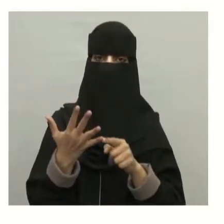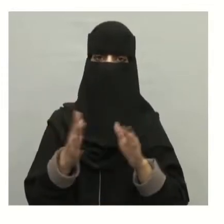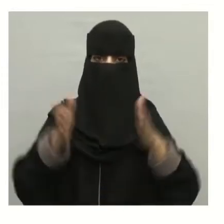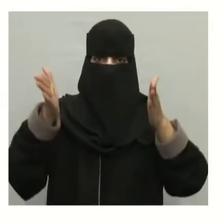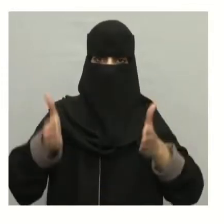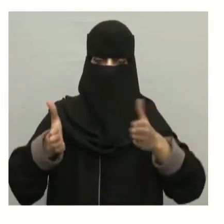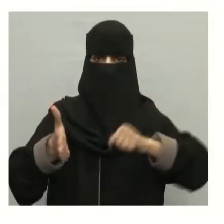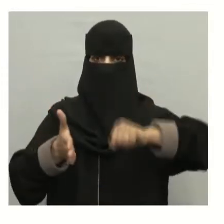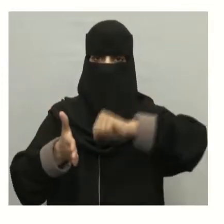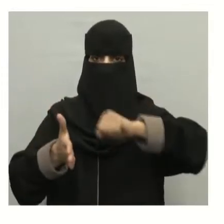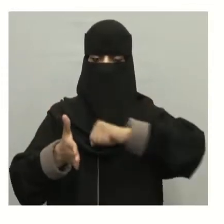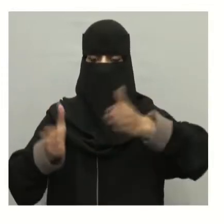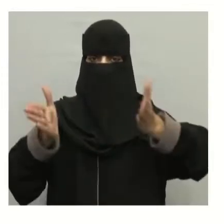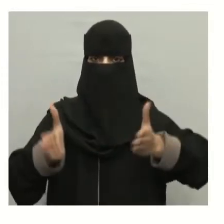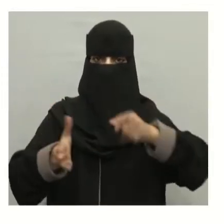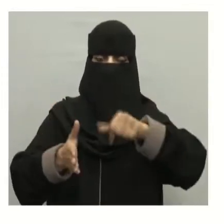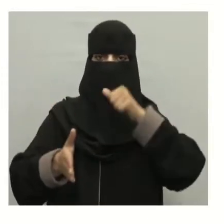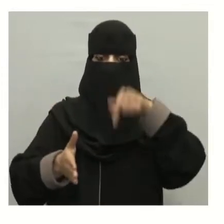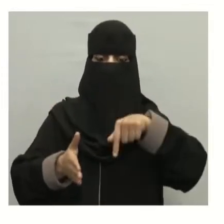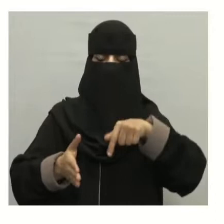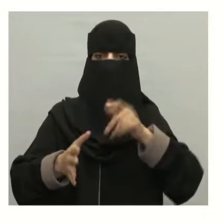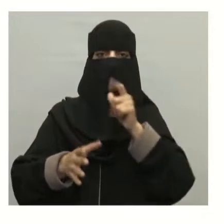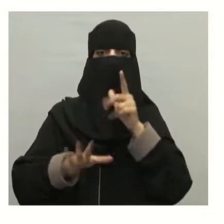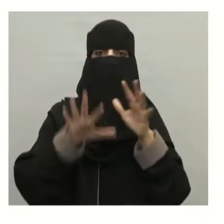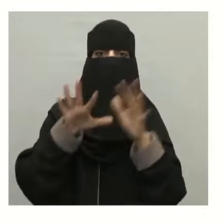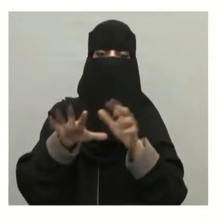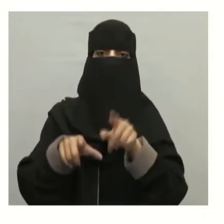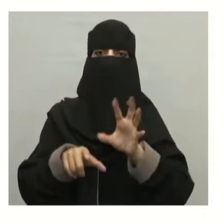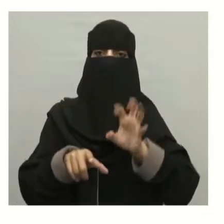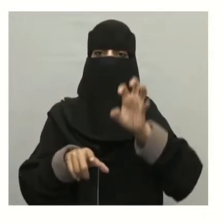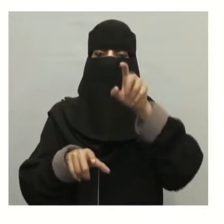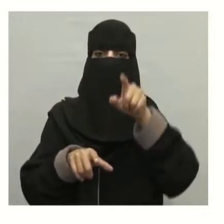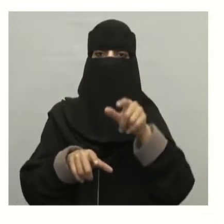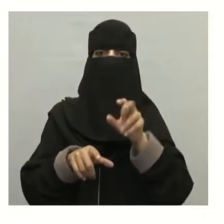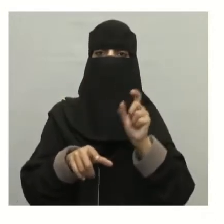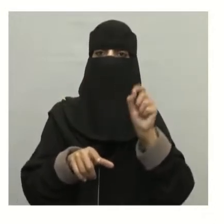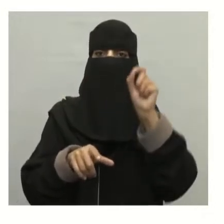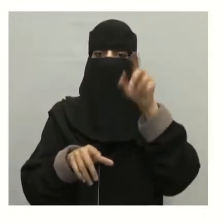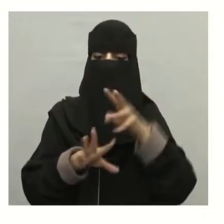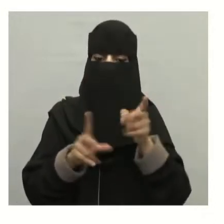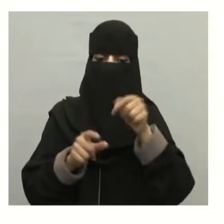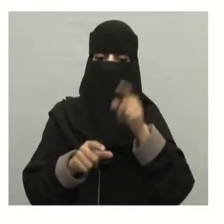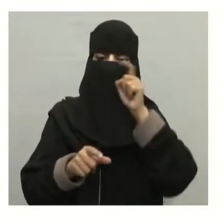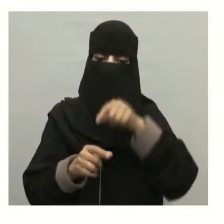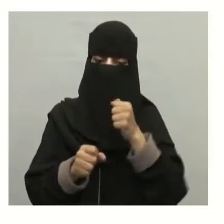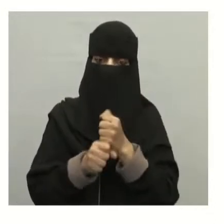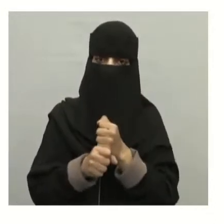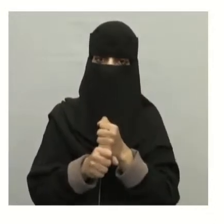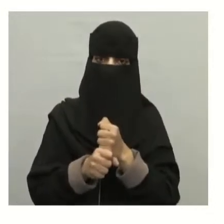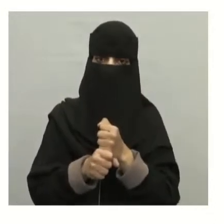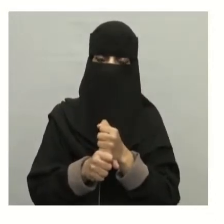المطبخ هي من الأماكن التي تحتوي على الجراثيم ومكان تجمع الميكروبات، إذن أحتاج